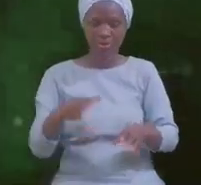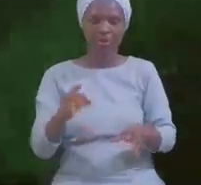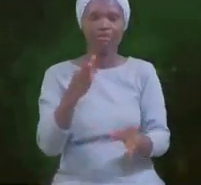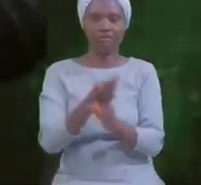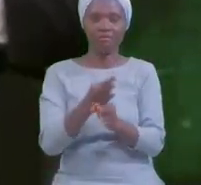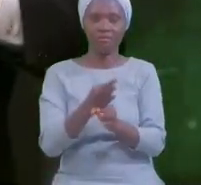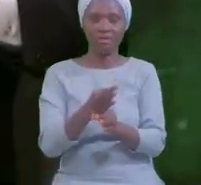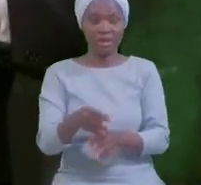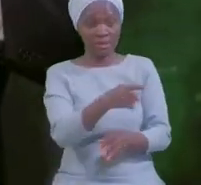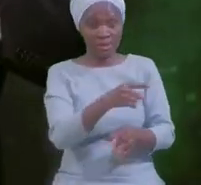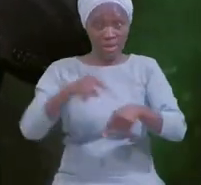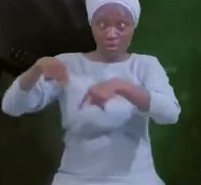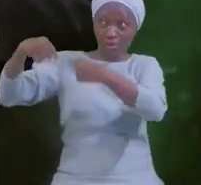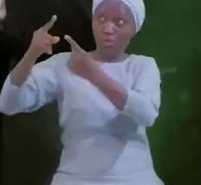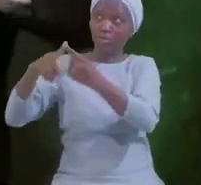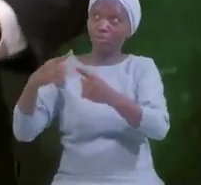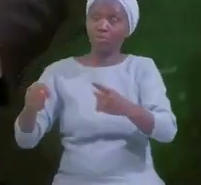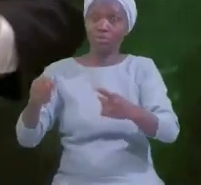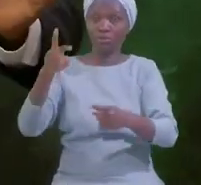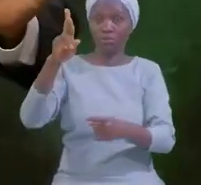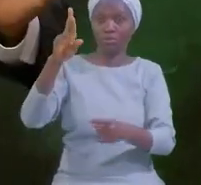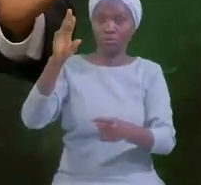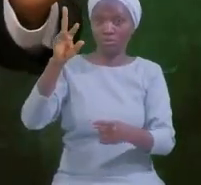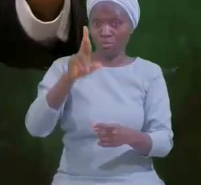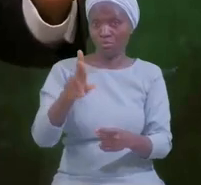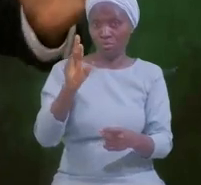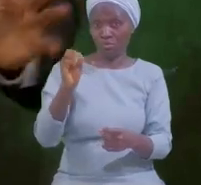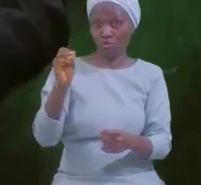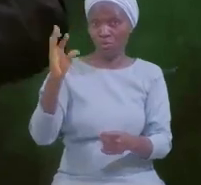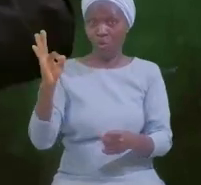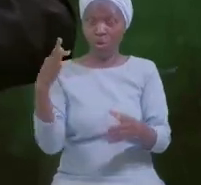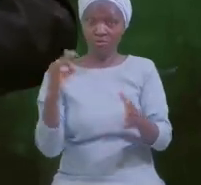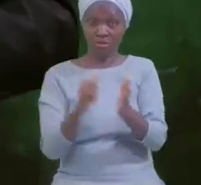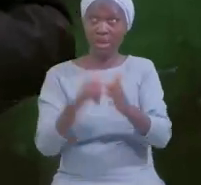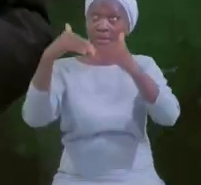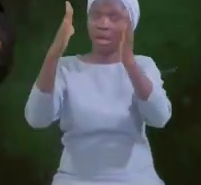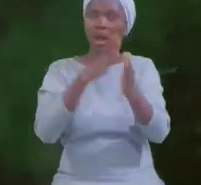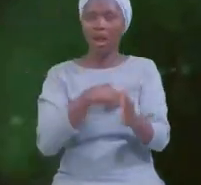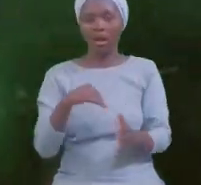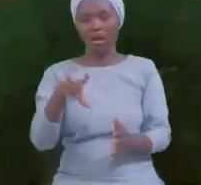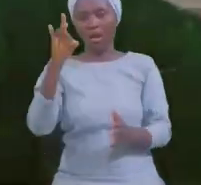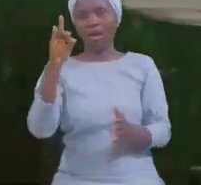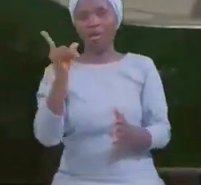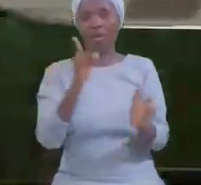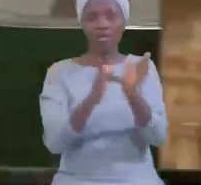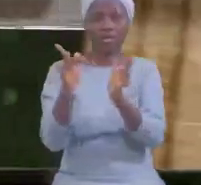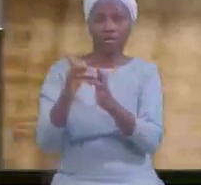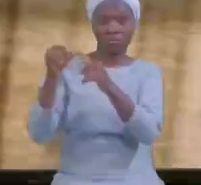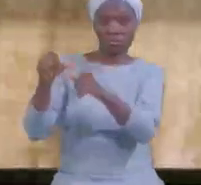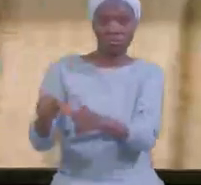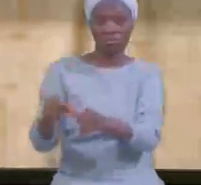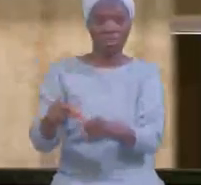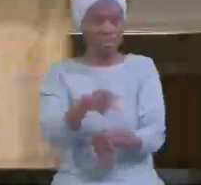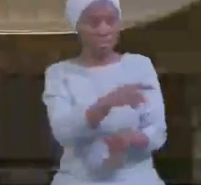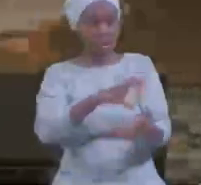Ils sont montés sur une maison. Ils ont localisé là où Christ était. Ils ont ôté une